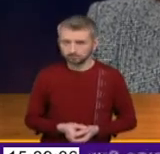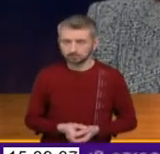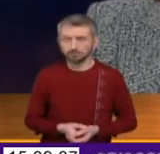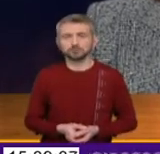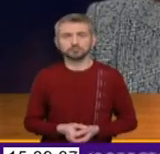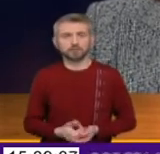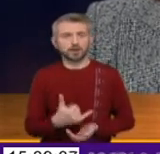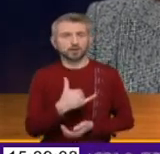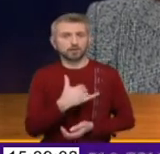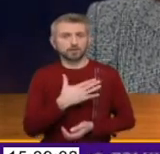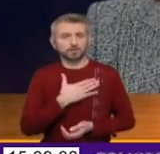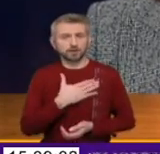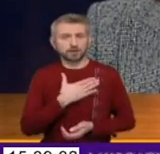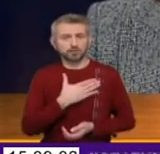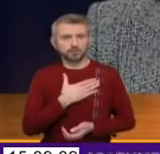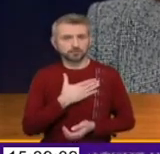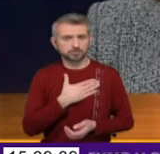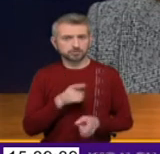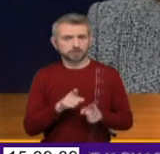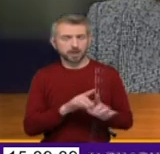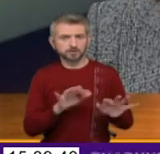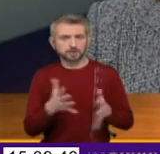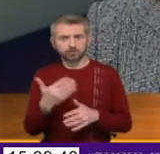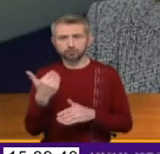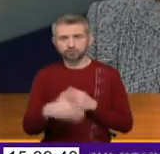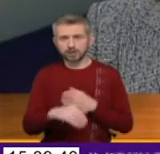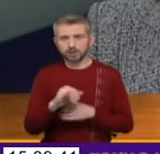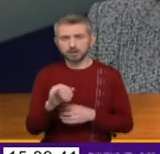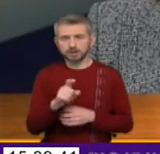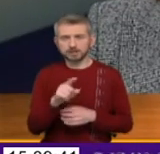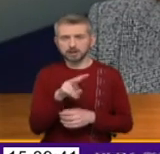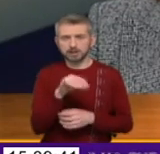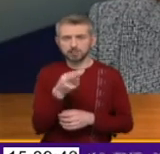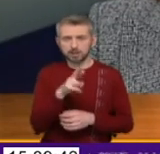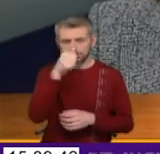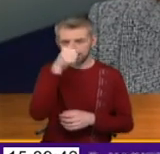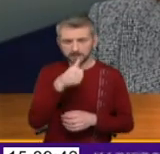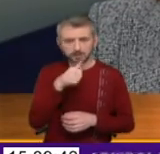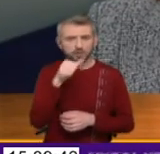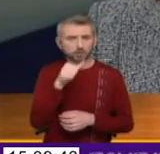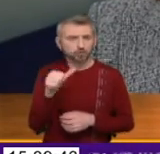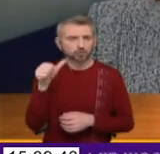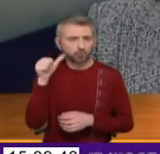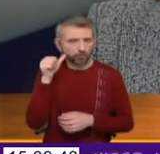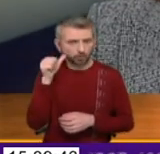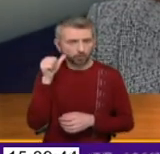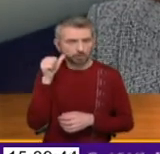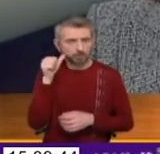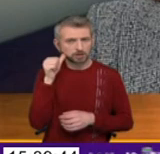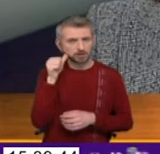Так. У нас щось склалося вже із липня місяця прошлого року.